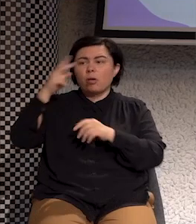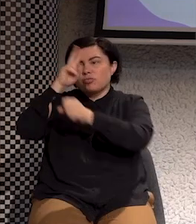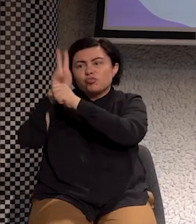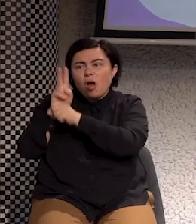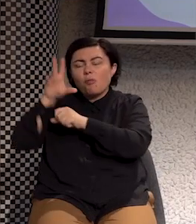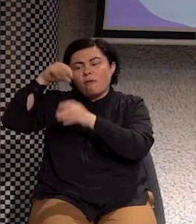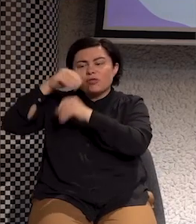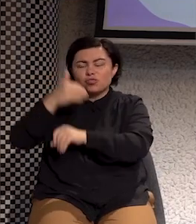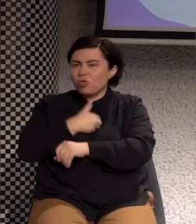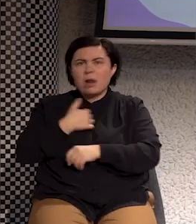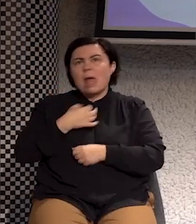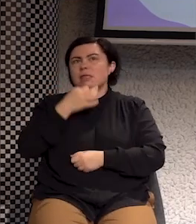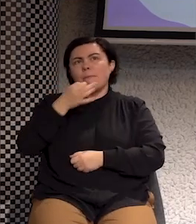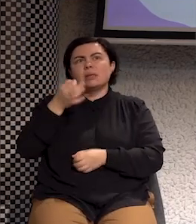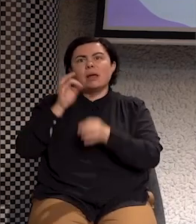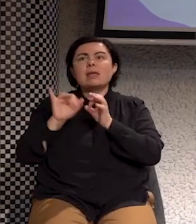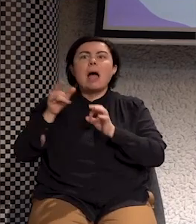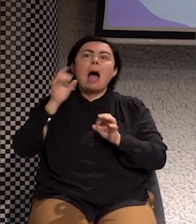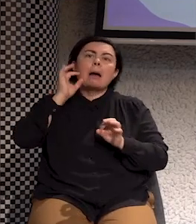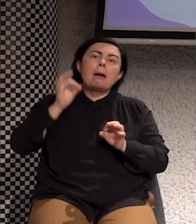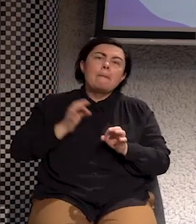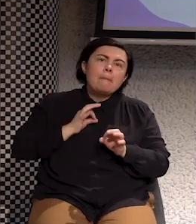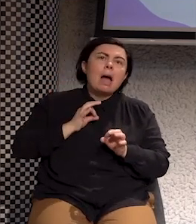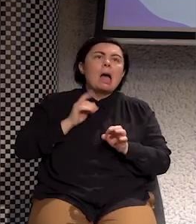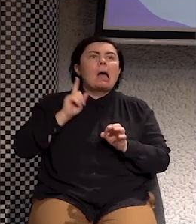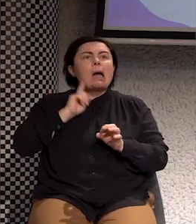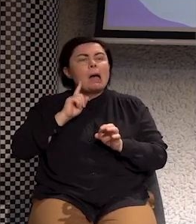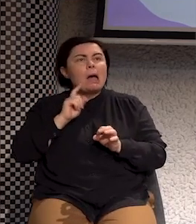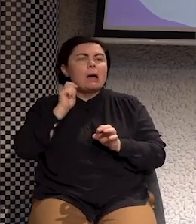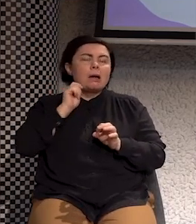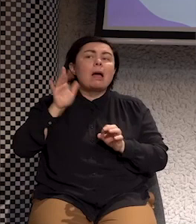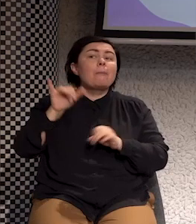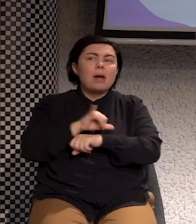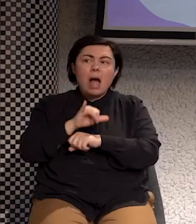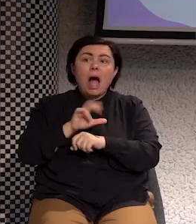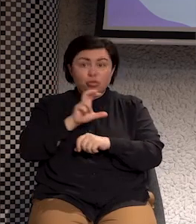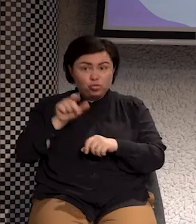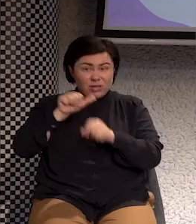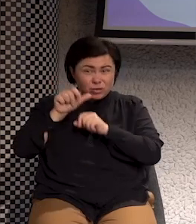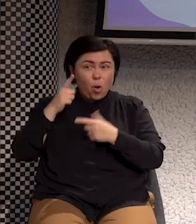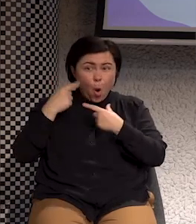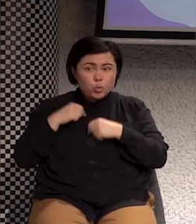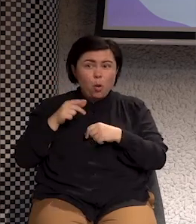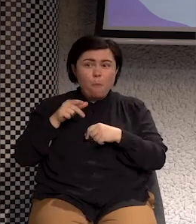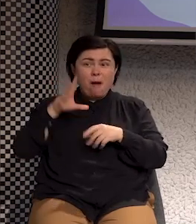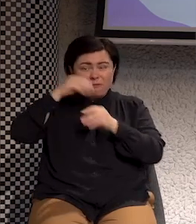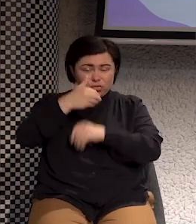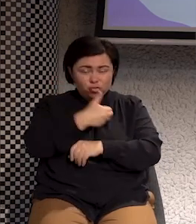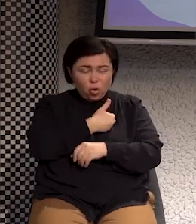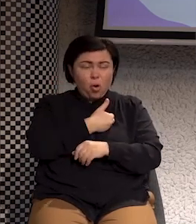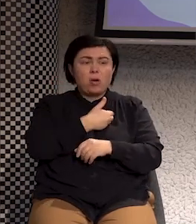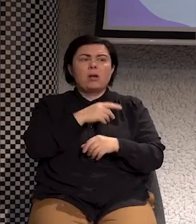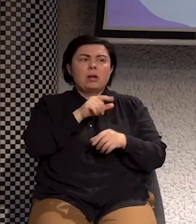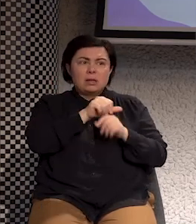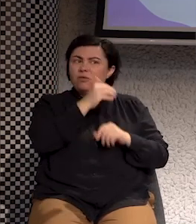w tej szkole. I nie pytamy o to, czy jak ta pani, czy pan ma na imię, ale o to, czy w ogóle są takie osoby. I to też jest bardzo różnorodnie. Są szkoły, gdzie